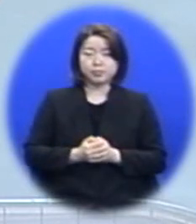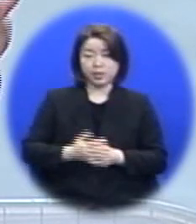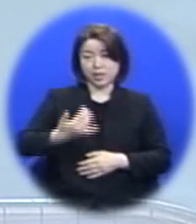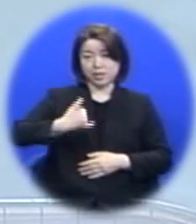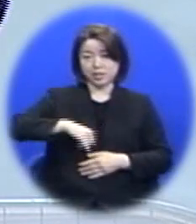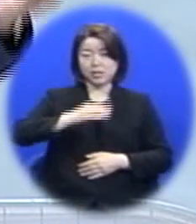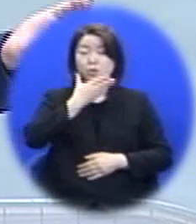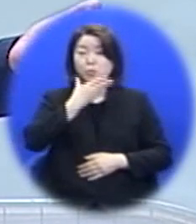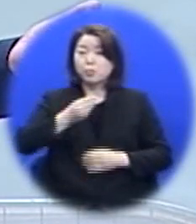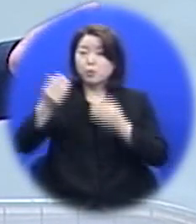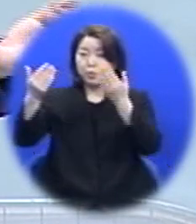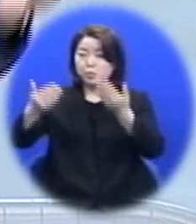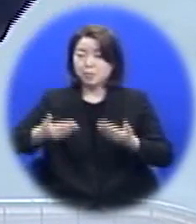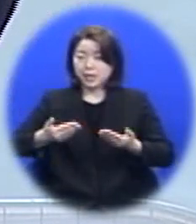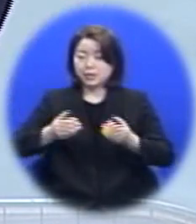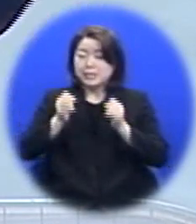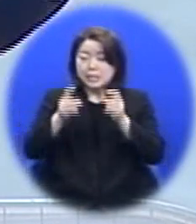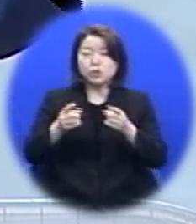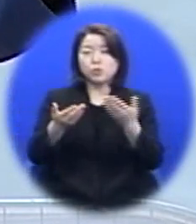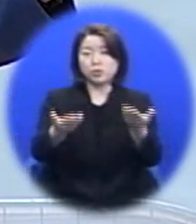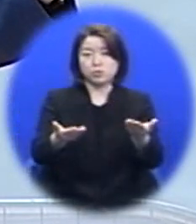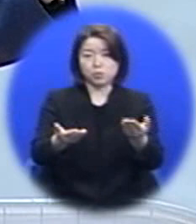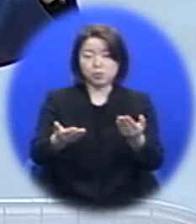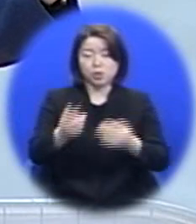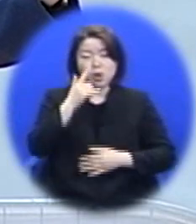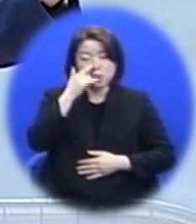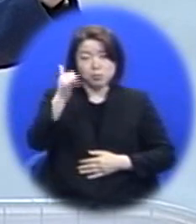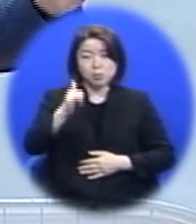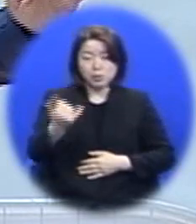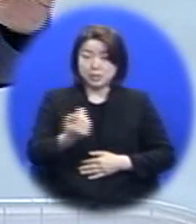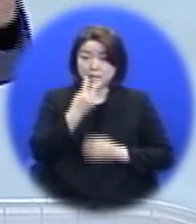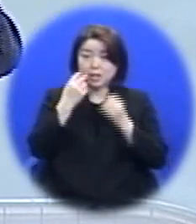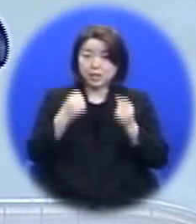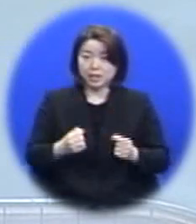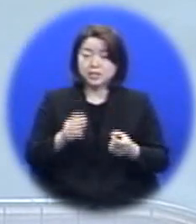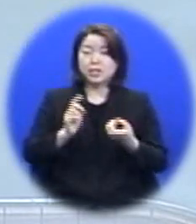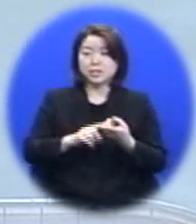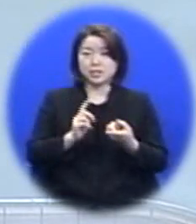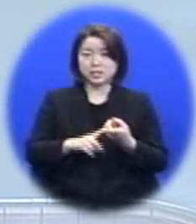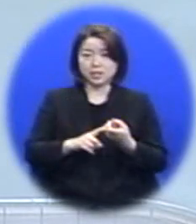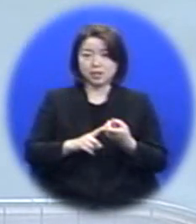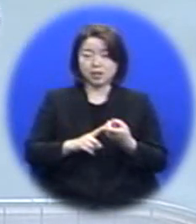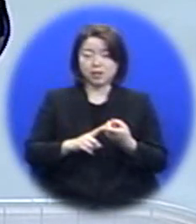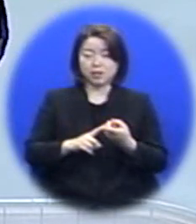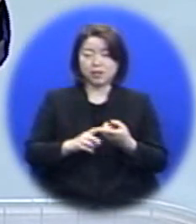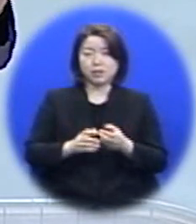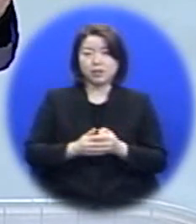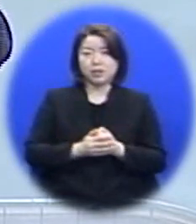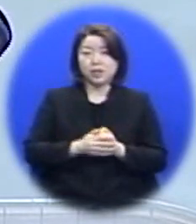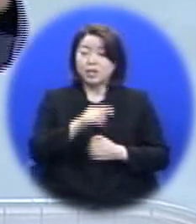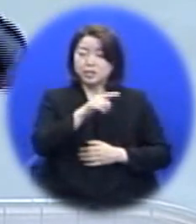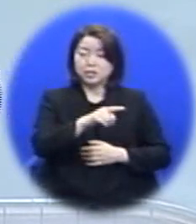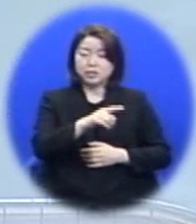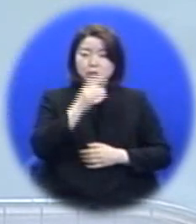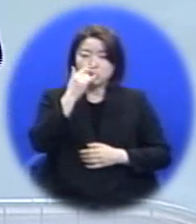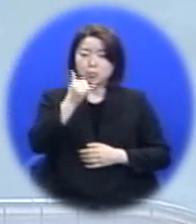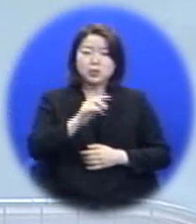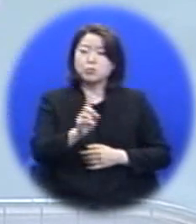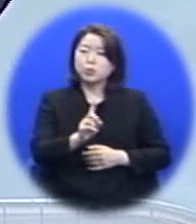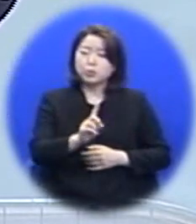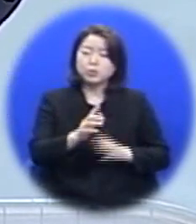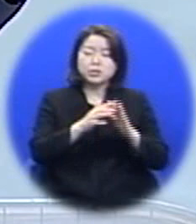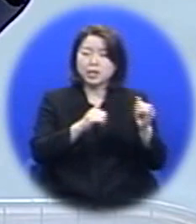자녀가 복을 받을 기회를 주는 거예요. 부모님이 살아계시다는 것 자체가. 그분이 어떤 분이셨느냐는 건 상관없어요.